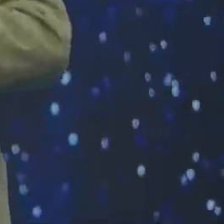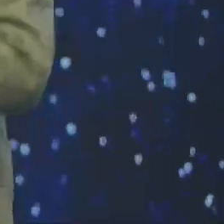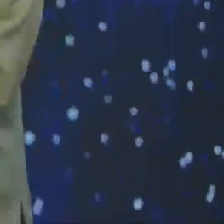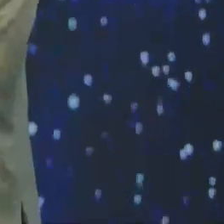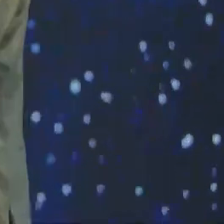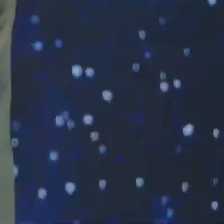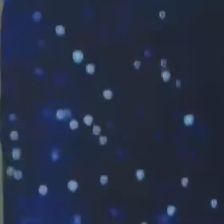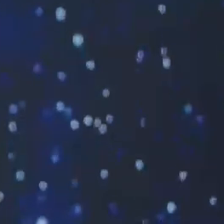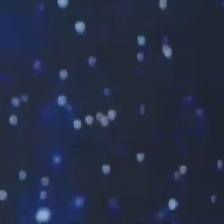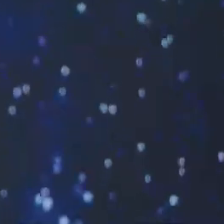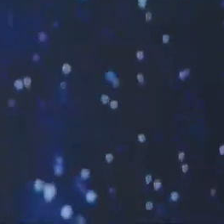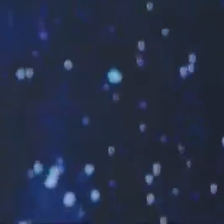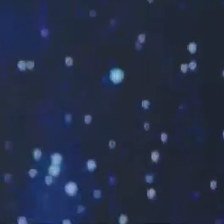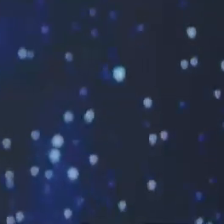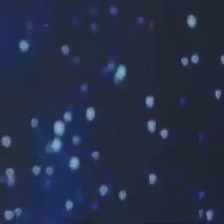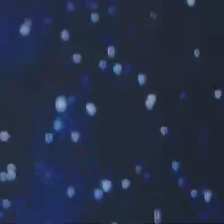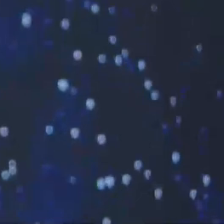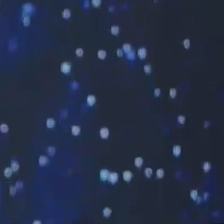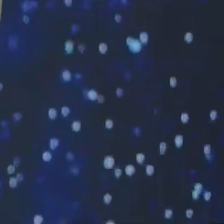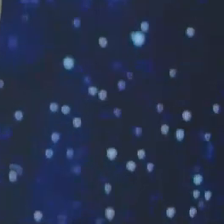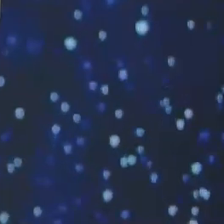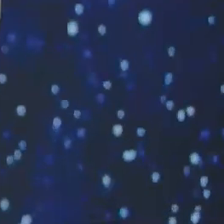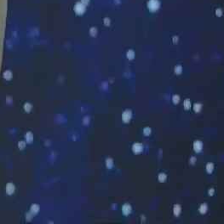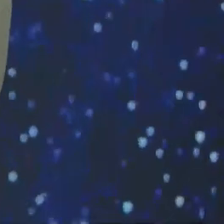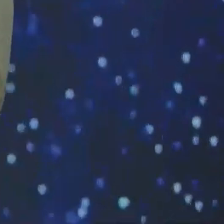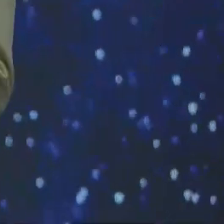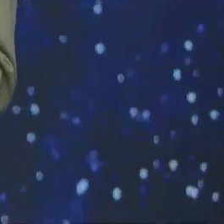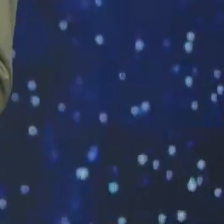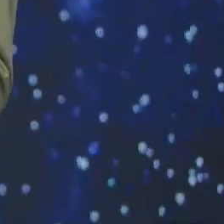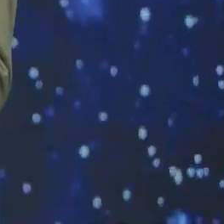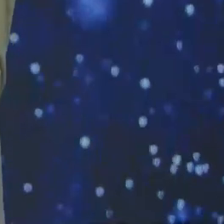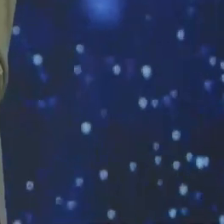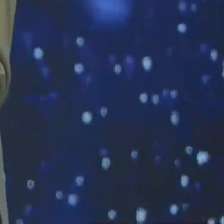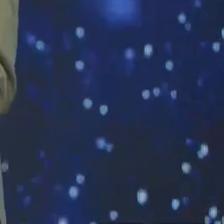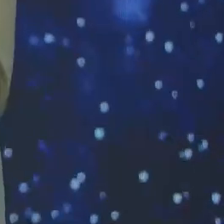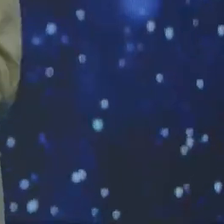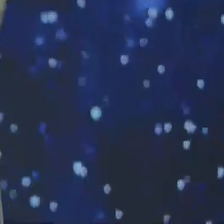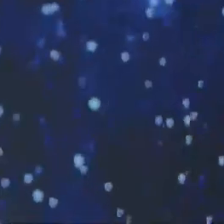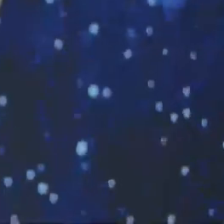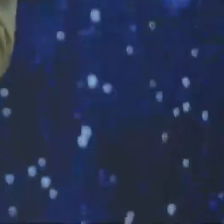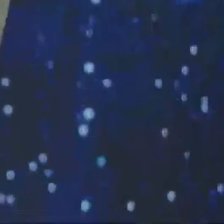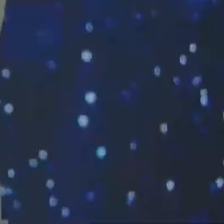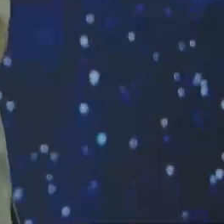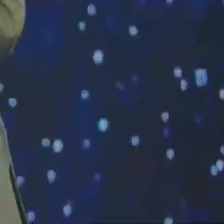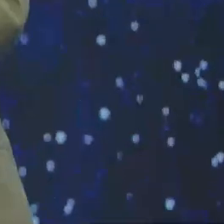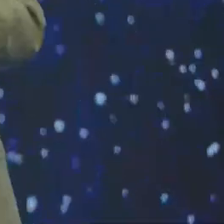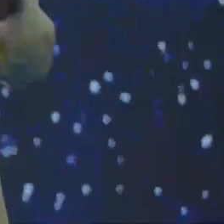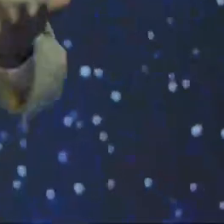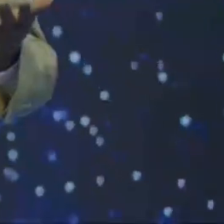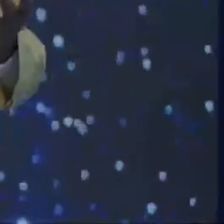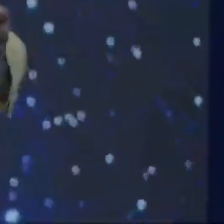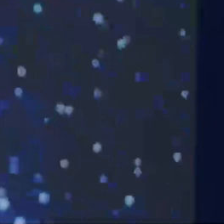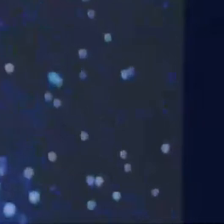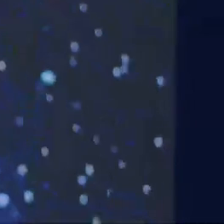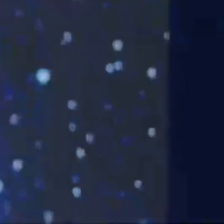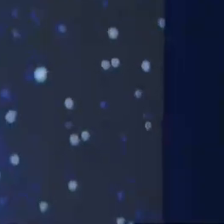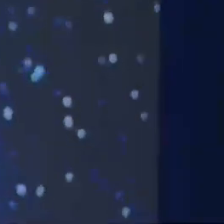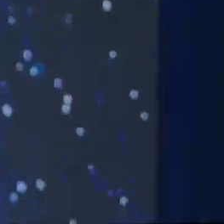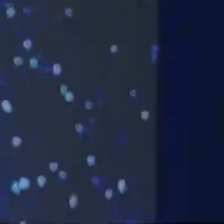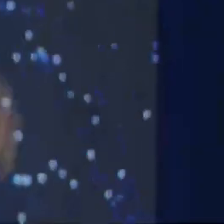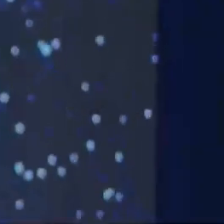retraites. Et ce que nous voulons que tu aies à l'esprit, c'est la préparation pour l'enlèvement.